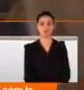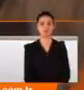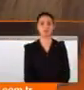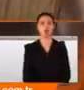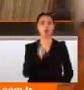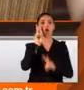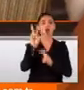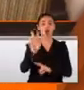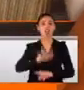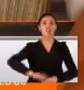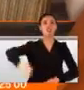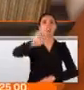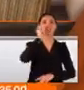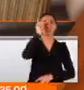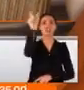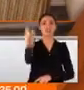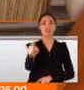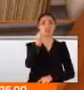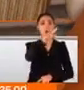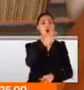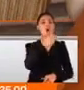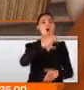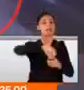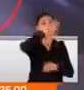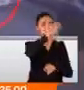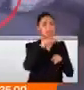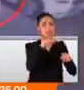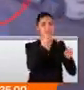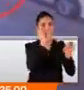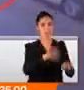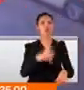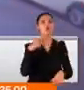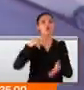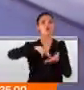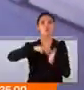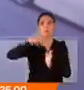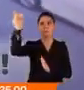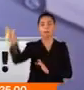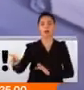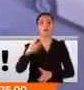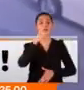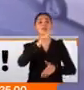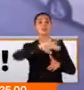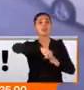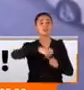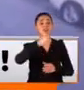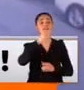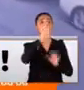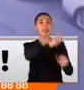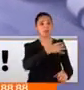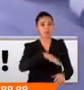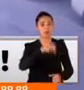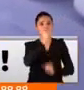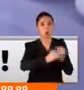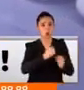Olayı gören çevredekilerden biri hemen kapkaççının peşine düştü. Rus manken de hırsızı yakalamak için koşmaya yeltendi ama